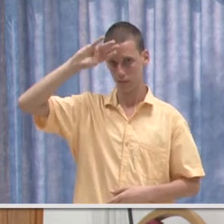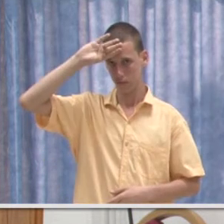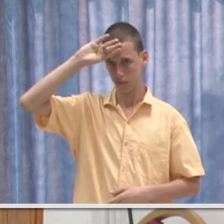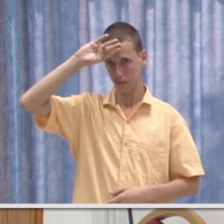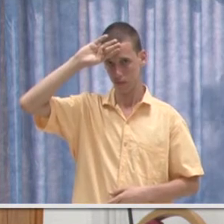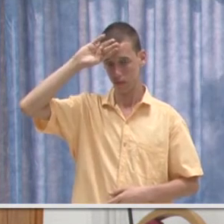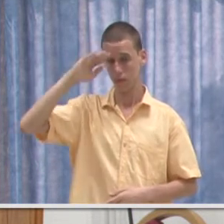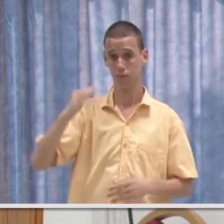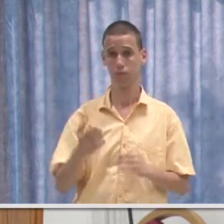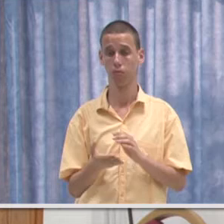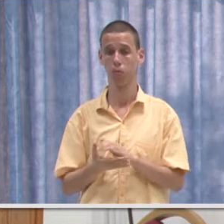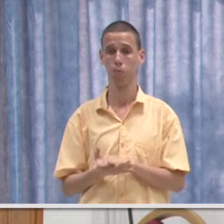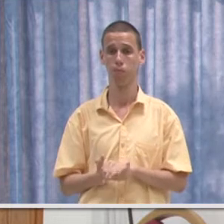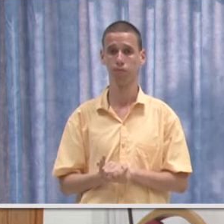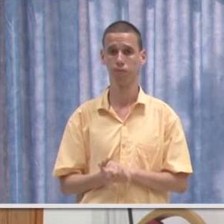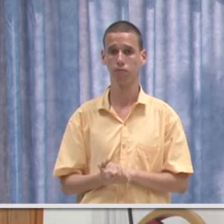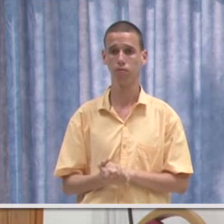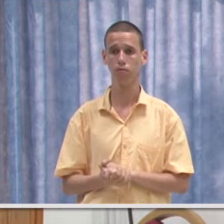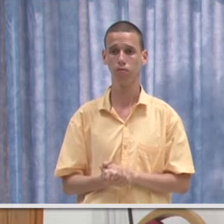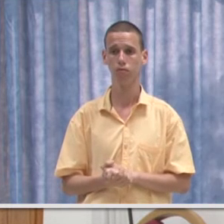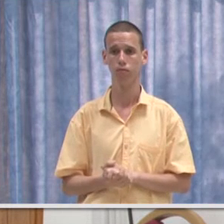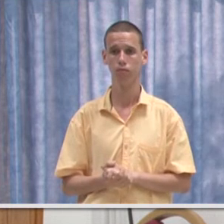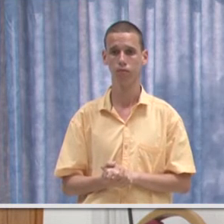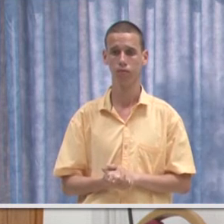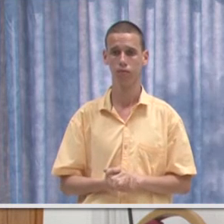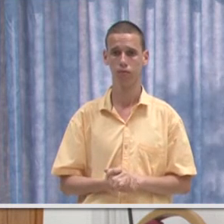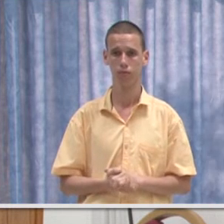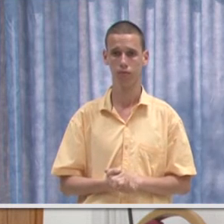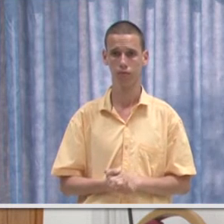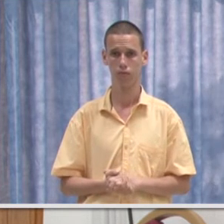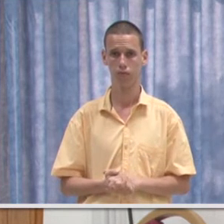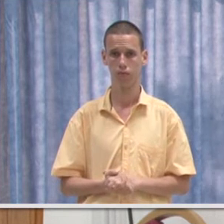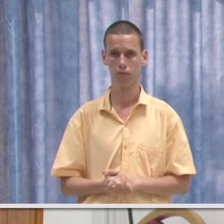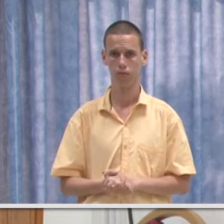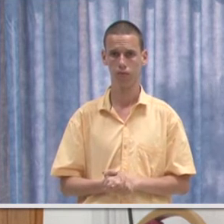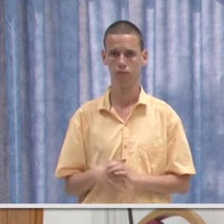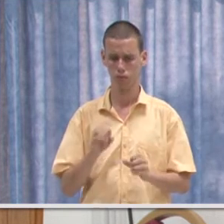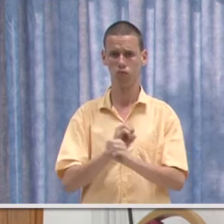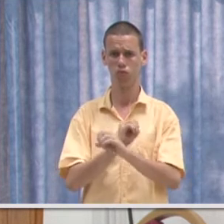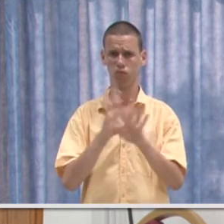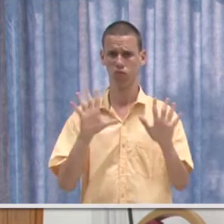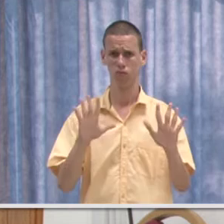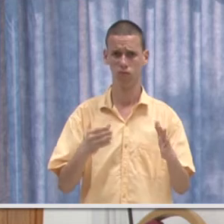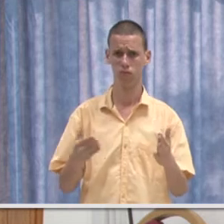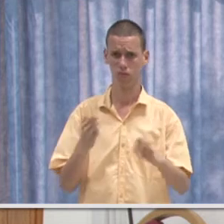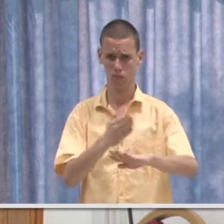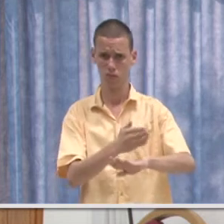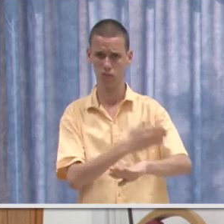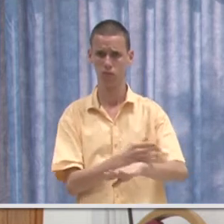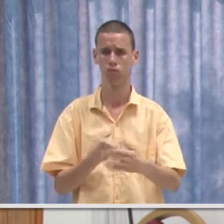à la repatriation? Et mon quoi est clair, par le docteur Gédéon, il dit qu'il y a une instruction, une directive pour